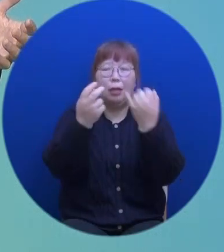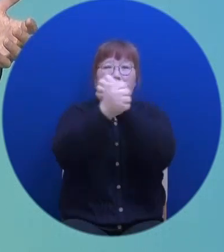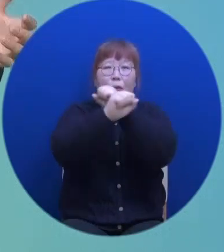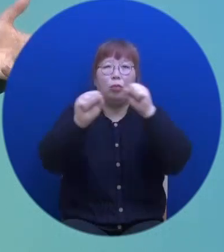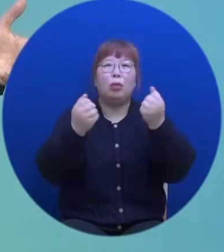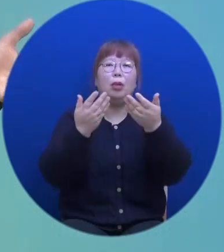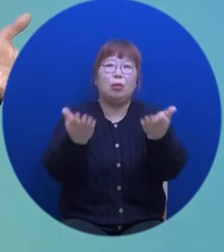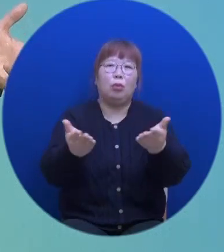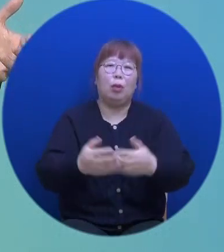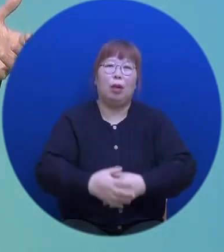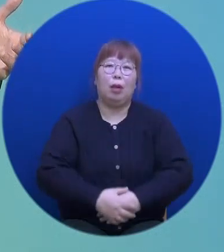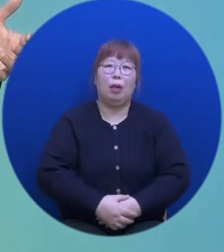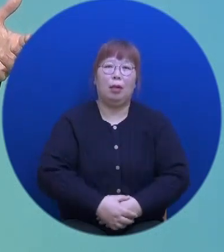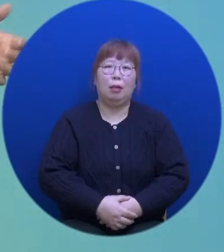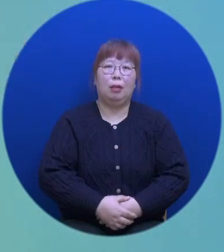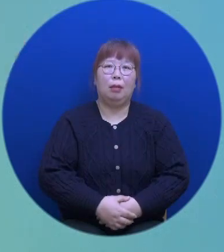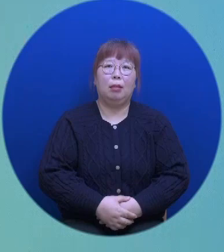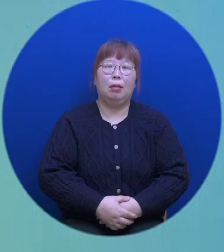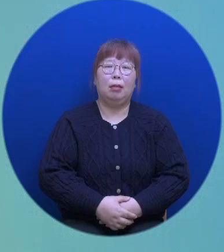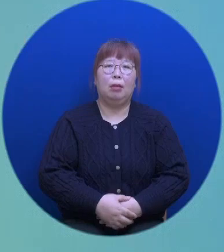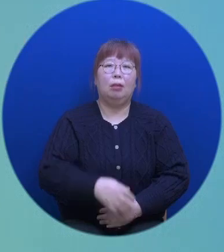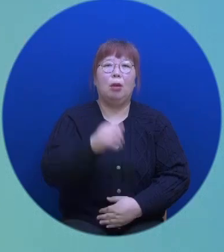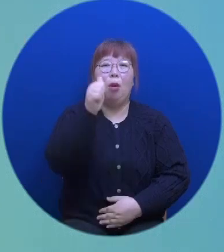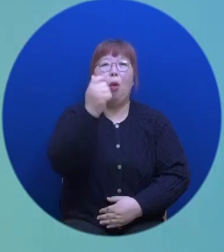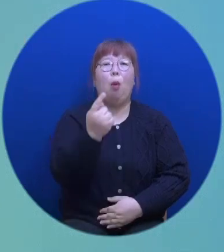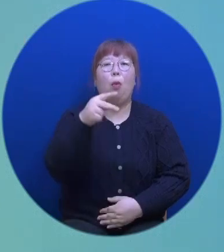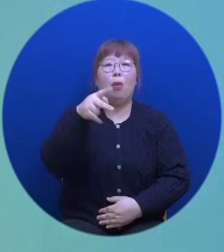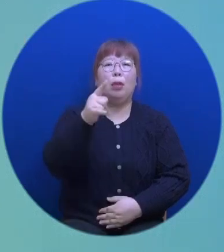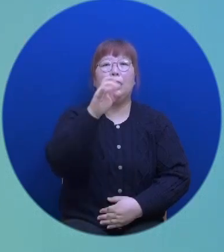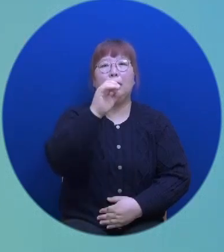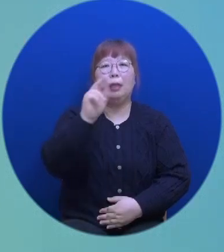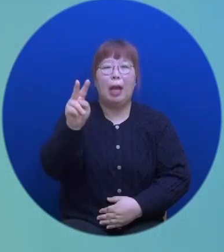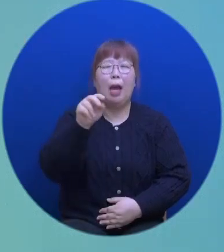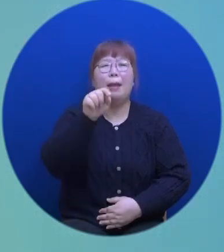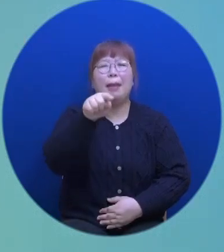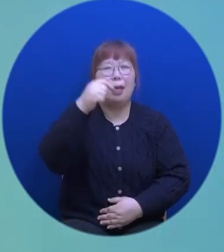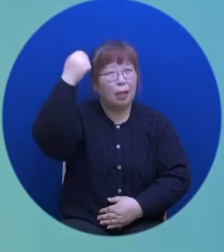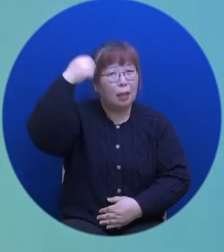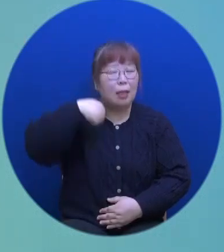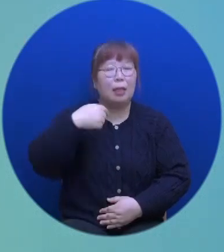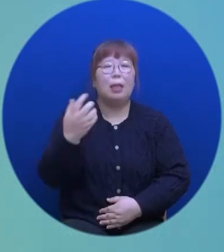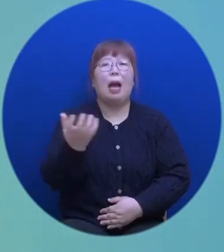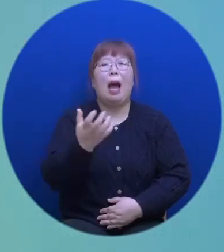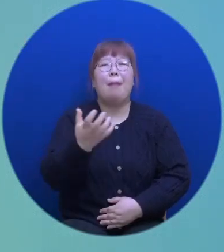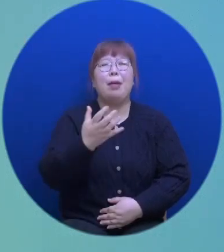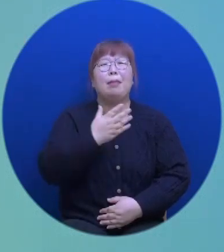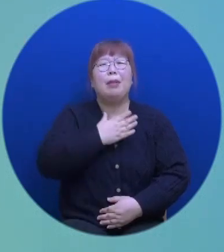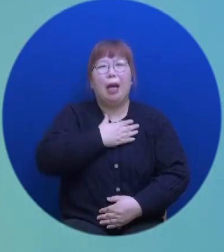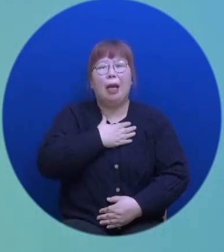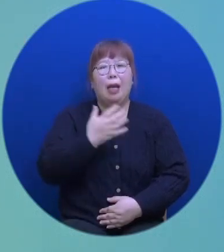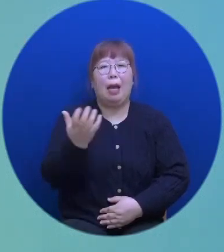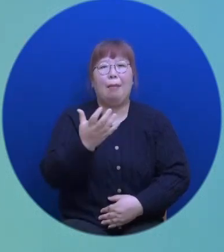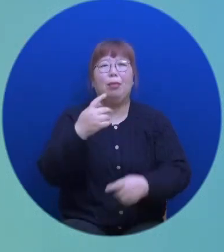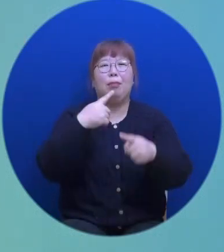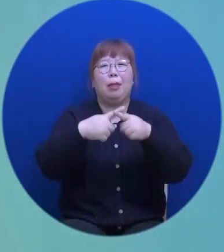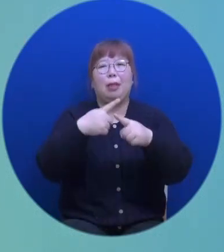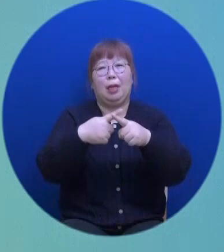용서해다오. 호세아야, 네가 느끼는 그 아픔이 바로 나의 아픔이란다.